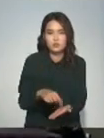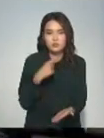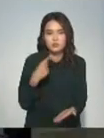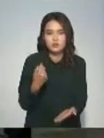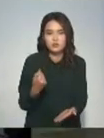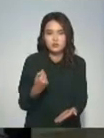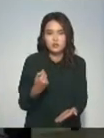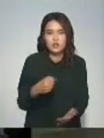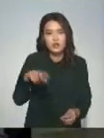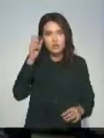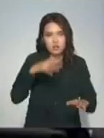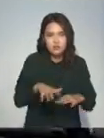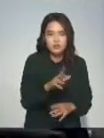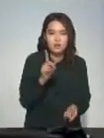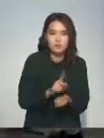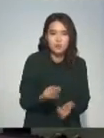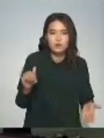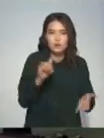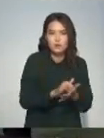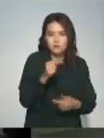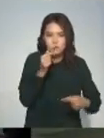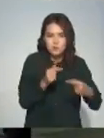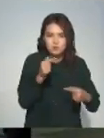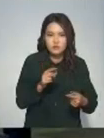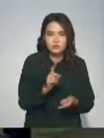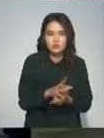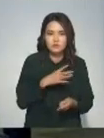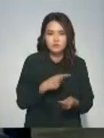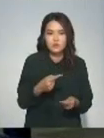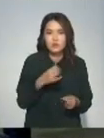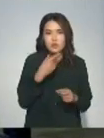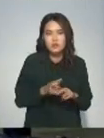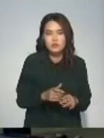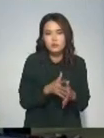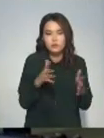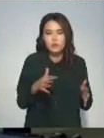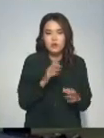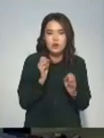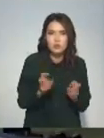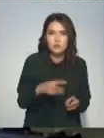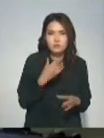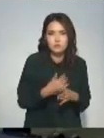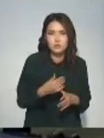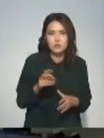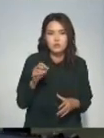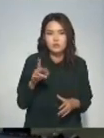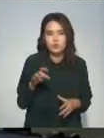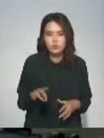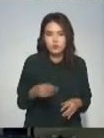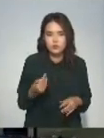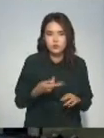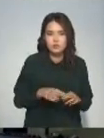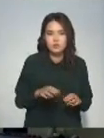причастность. Евросоюз обязан предпринять конкретные шаги против Ирана за новые атаки с помощью дронов. То, что мы видим сейчас,